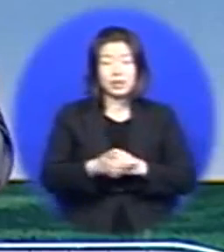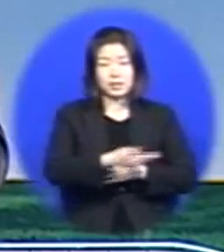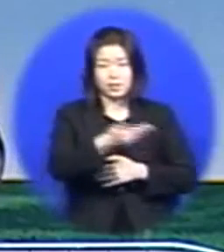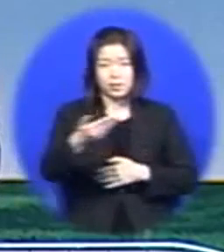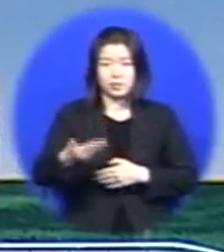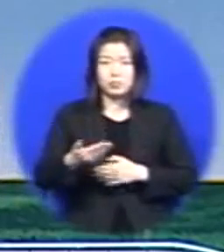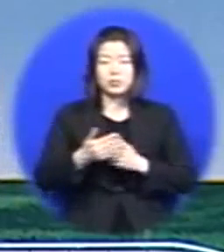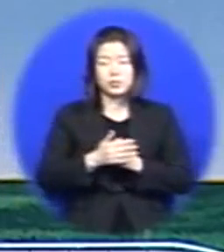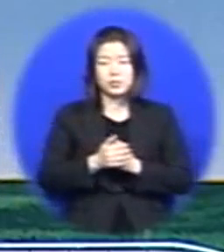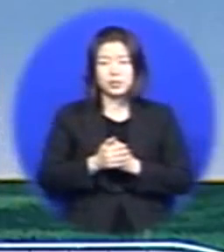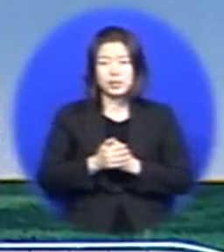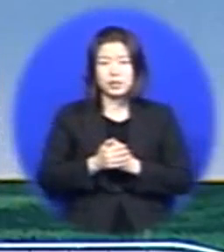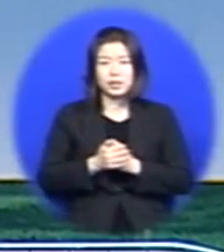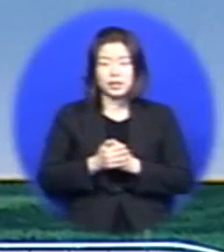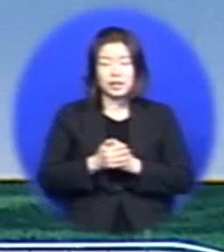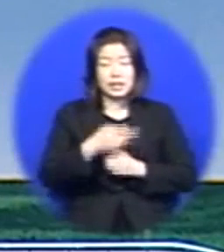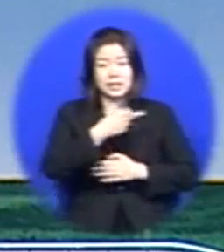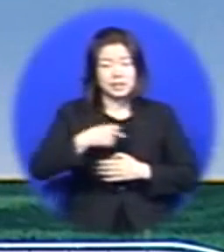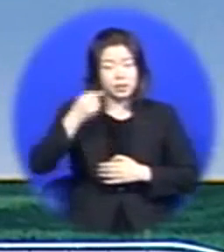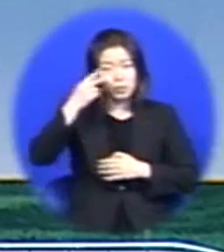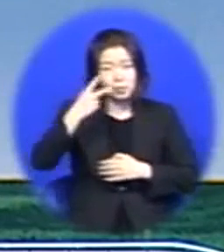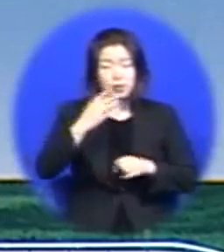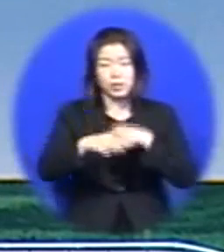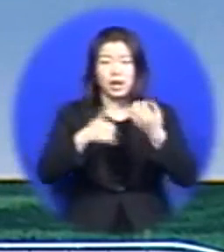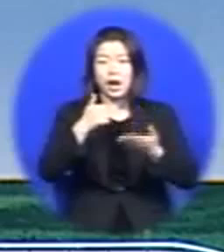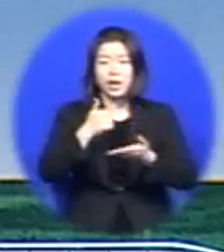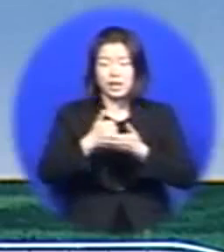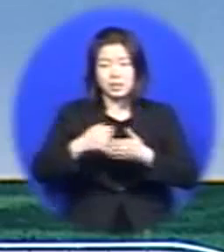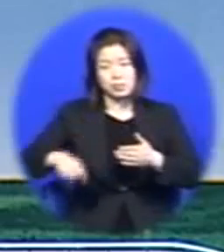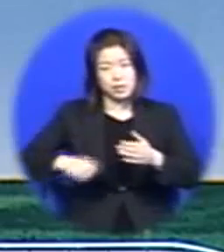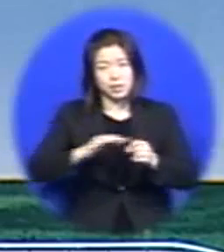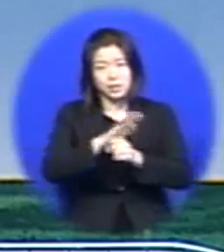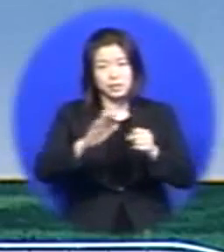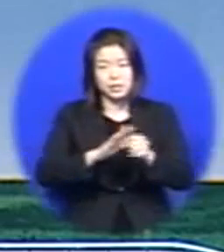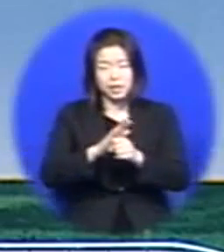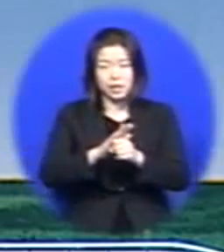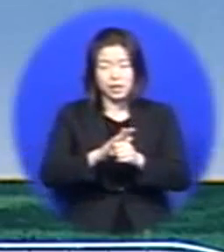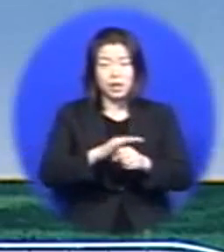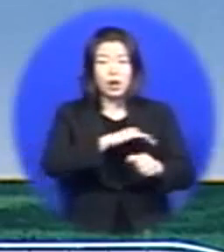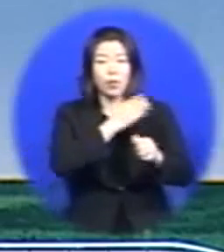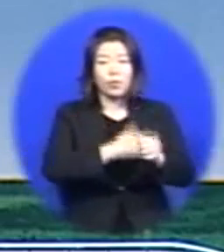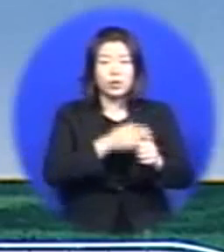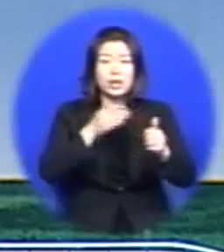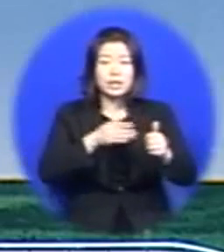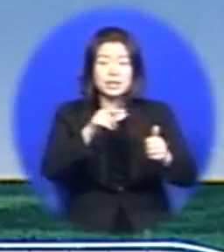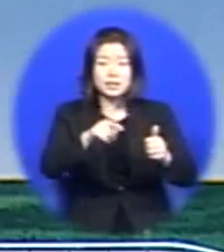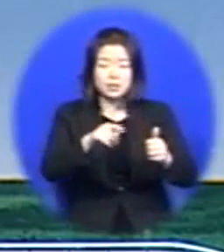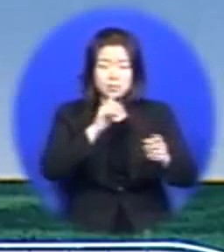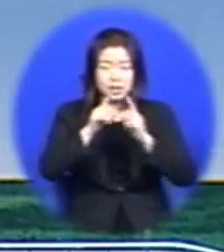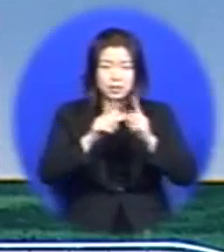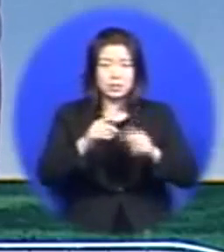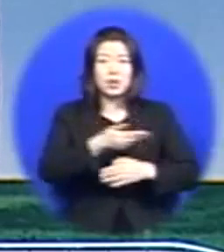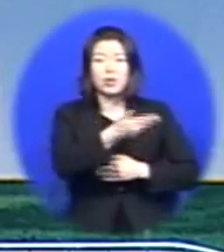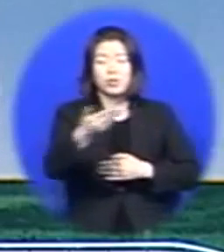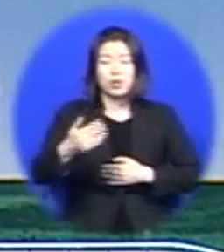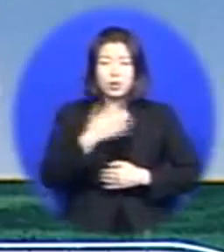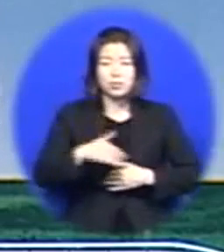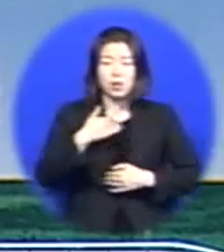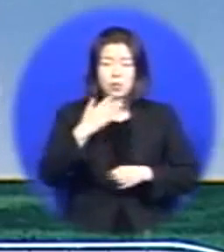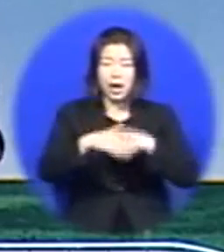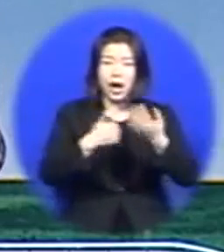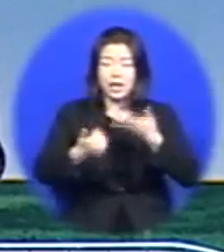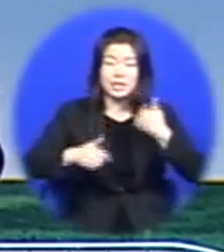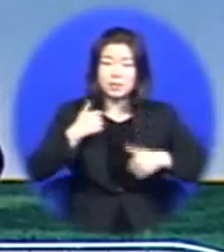여러분, 사도 바울이 하나님의 자비하심으로 권하는 이 권면, 너희 몸을 하나님이